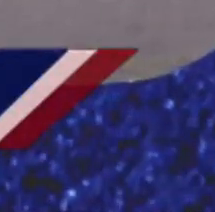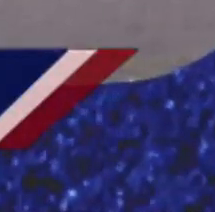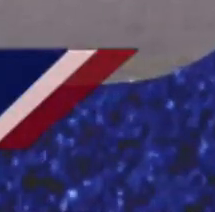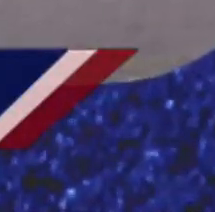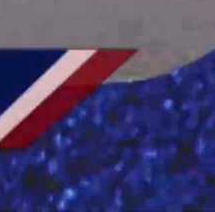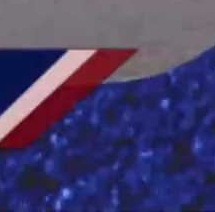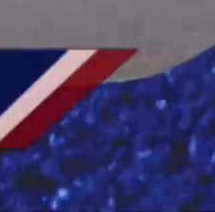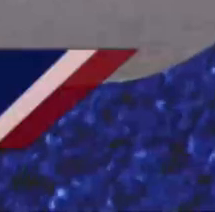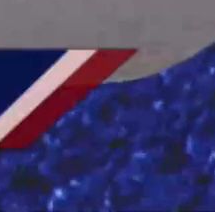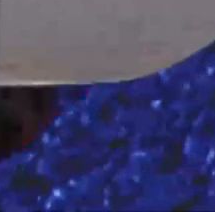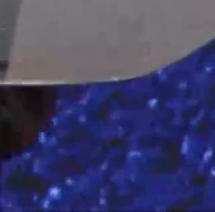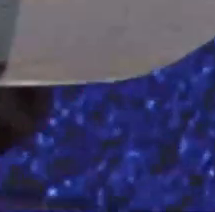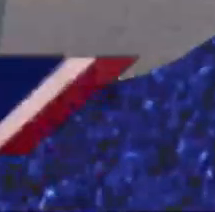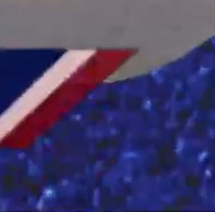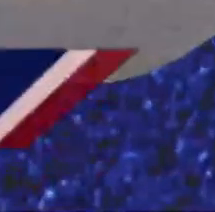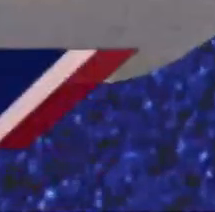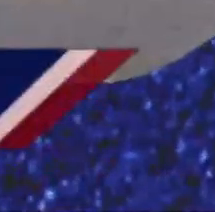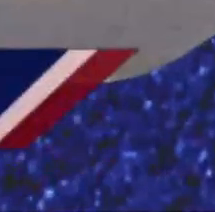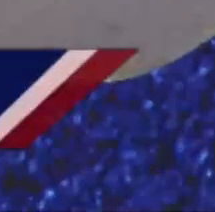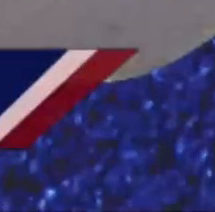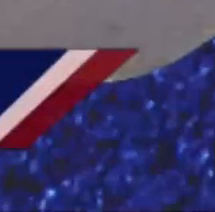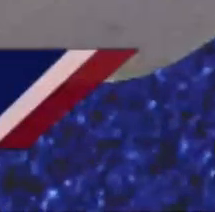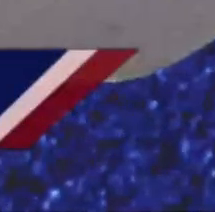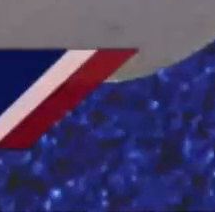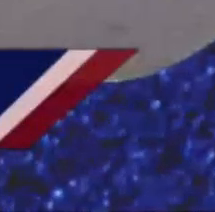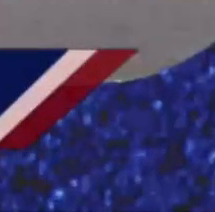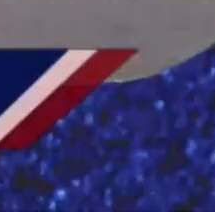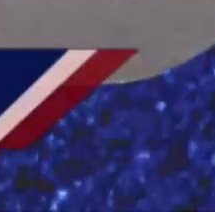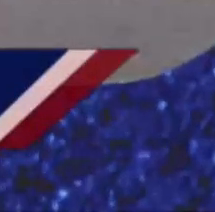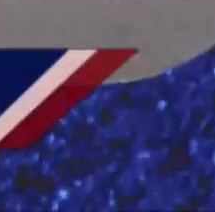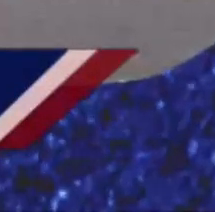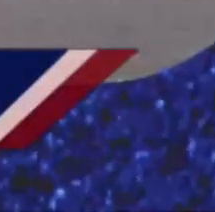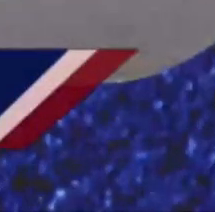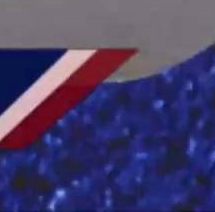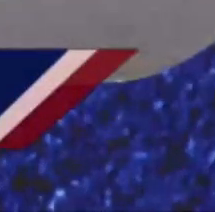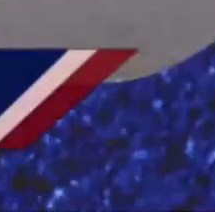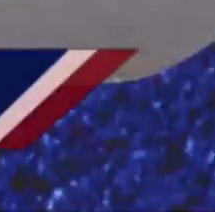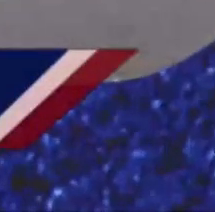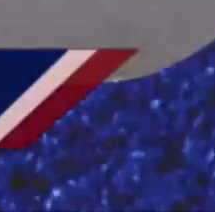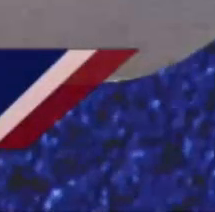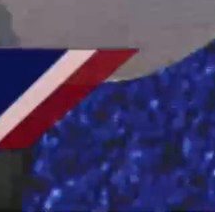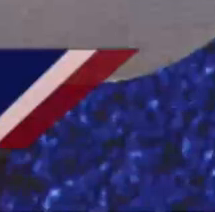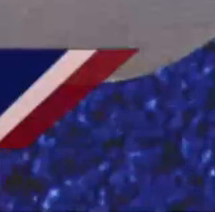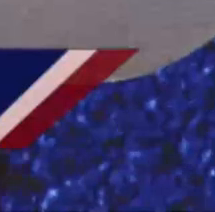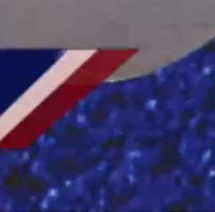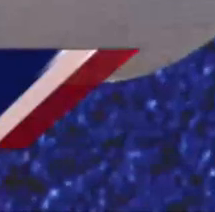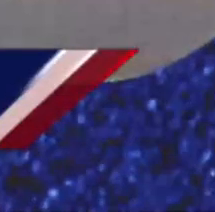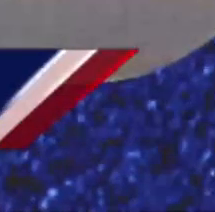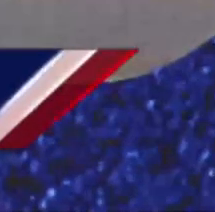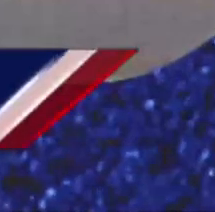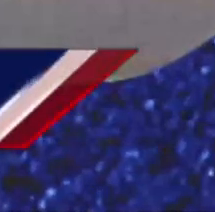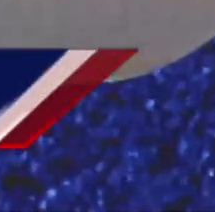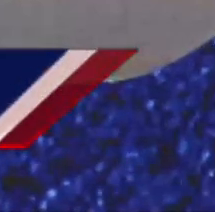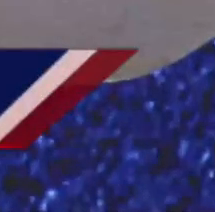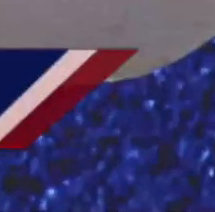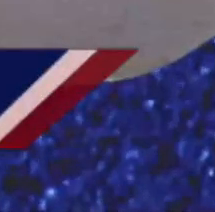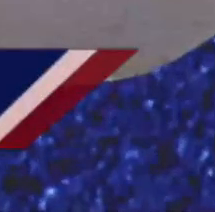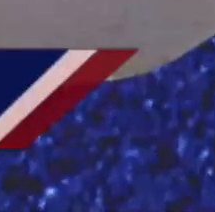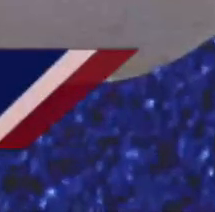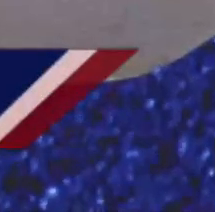Christ. Deux, prêcher l'évangile salvateur en tant que serviteur de